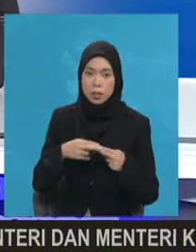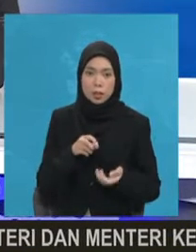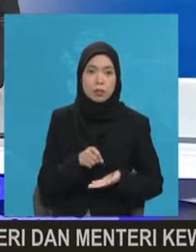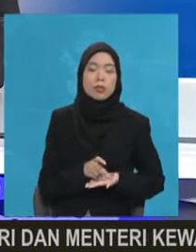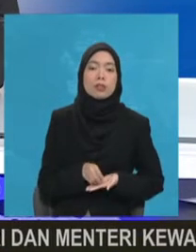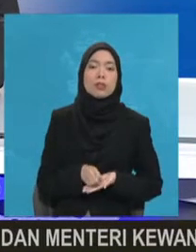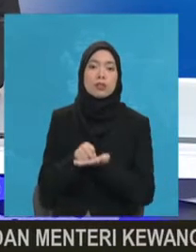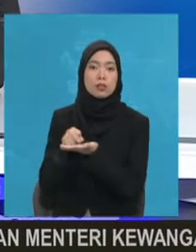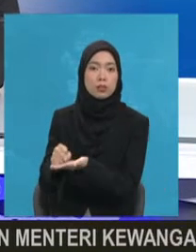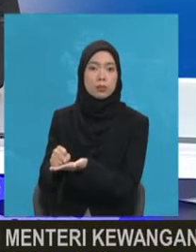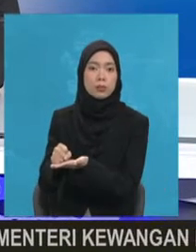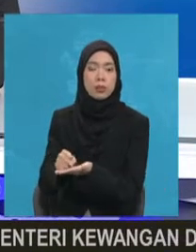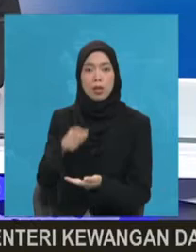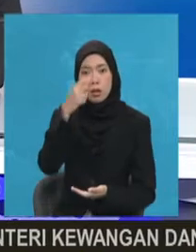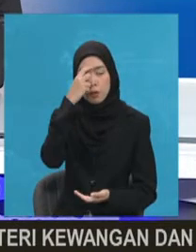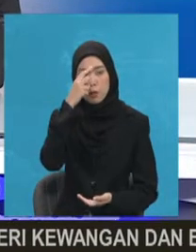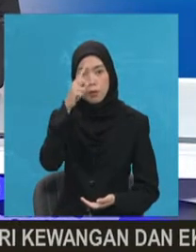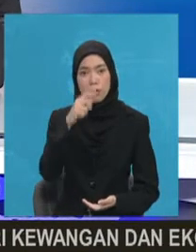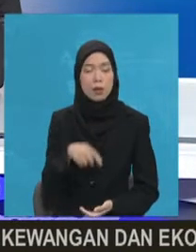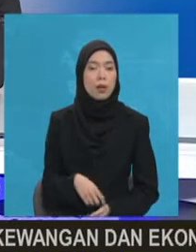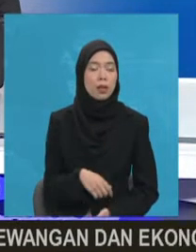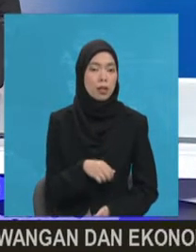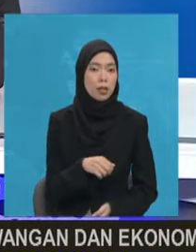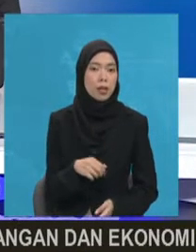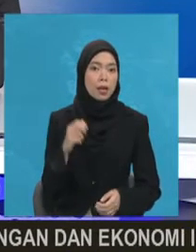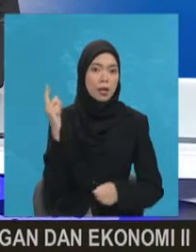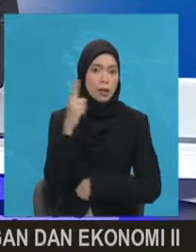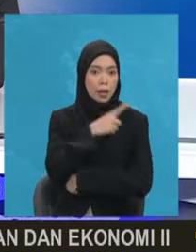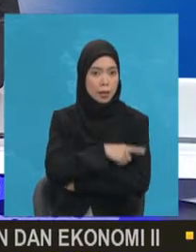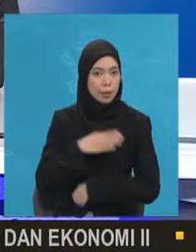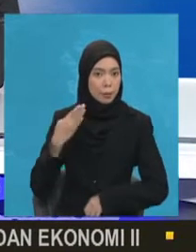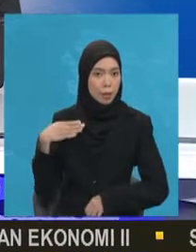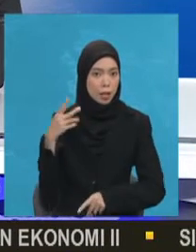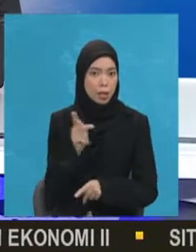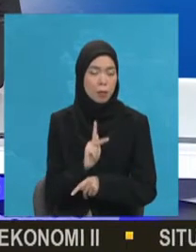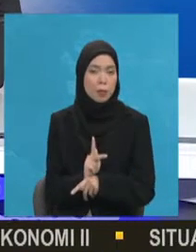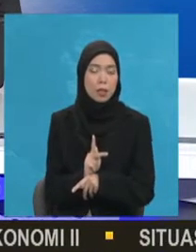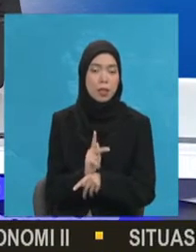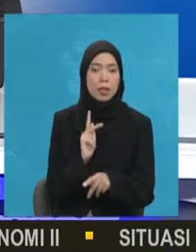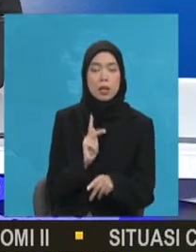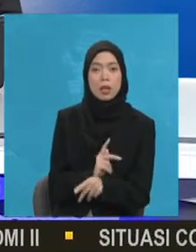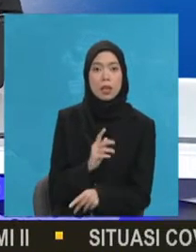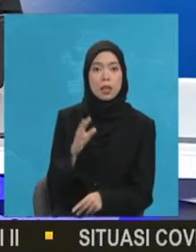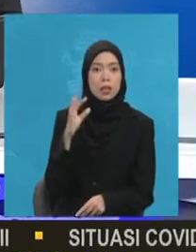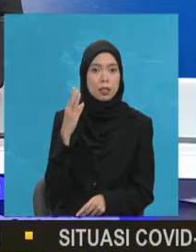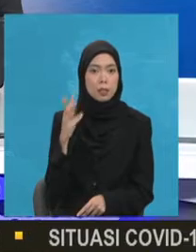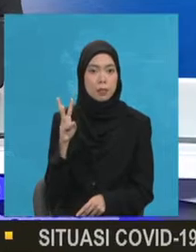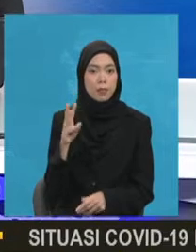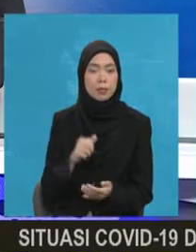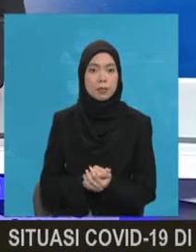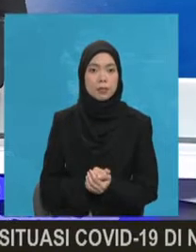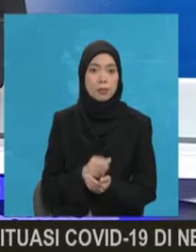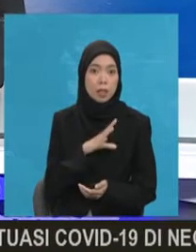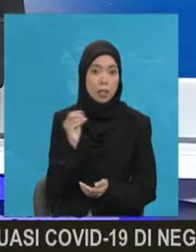sambutan hari beliau kebangsaan ke-16 sementara sumbangan berjumlah 5000 Ringgit diserahkan kepada pertumbuhan